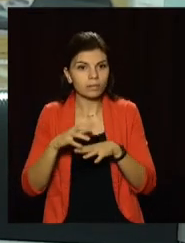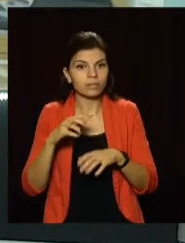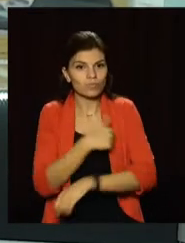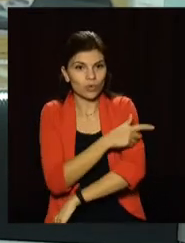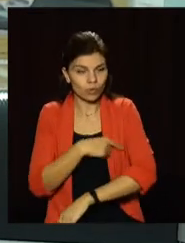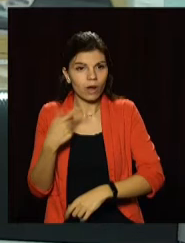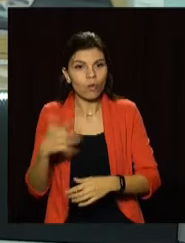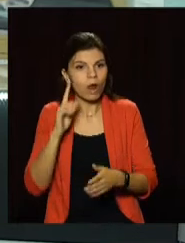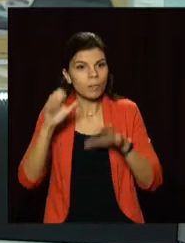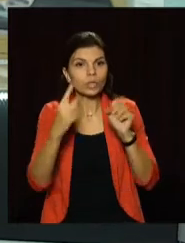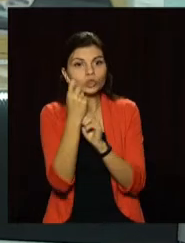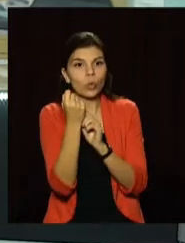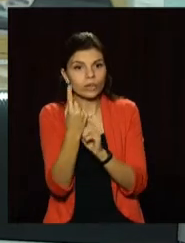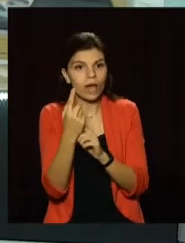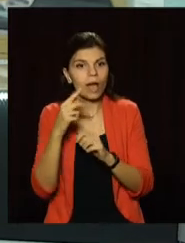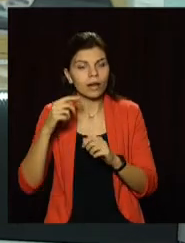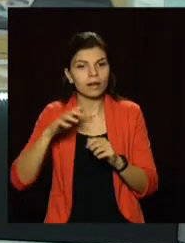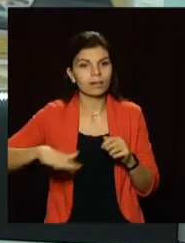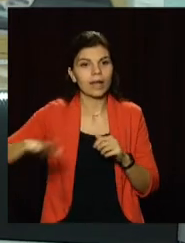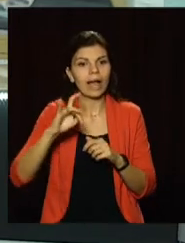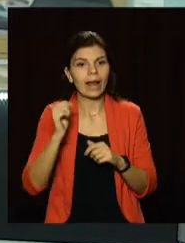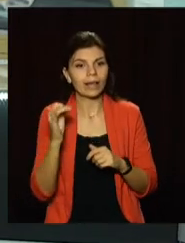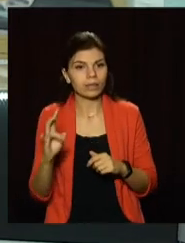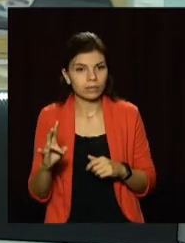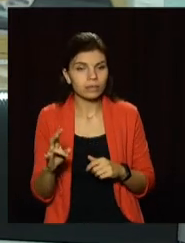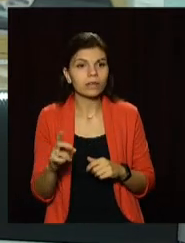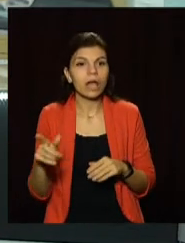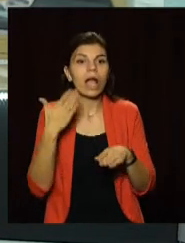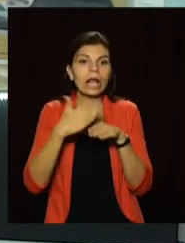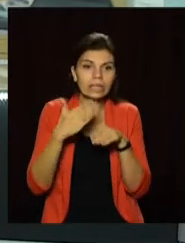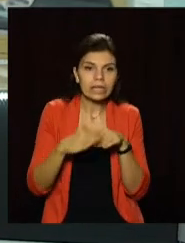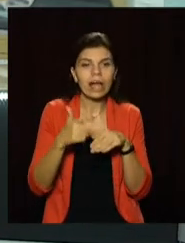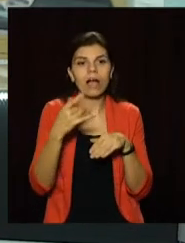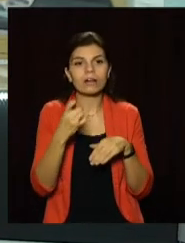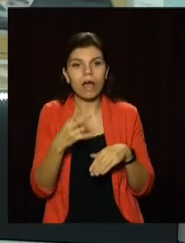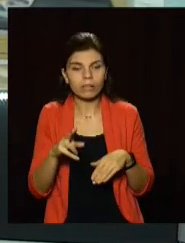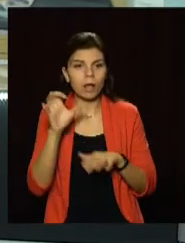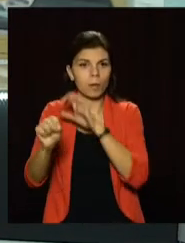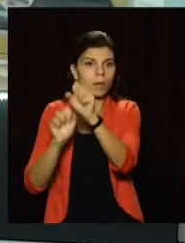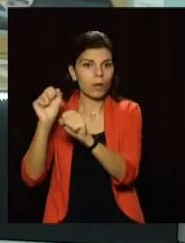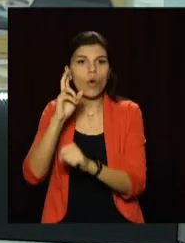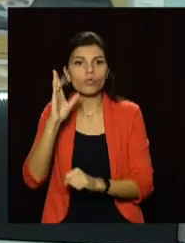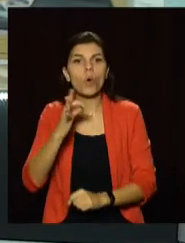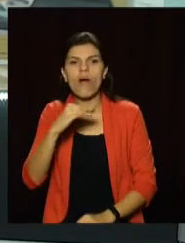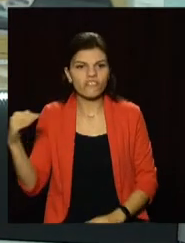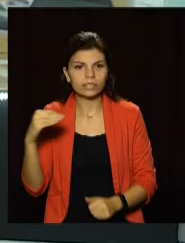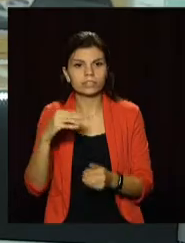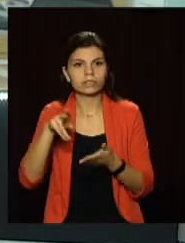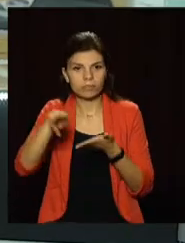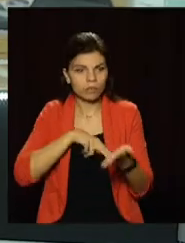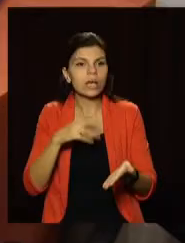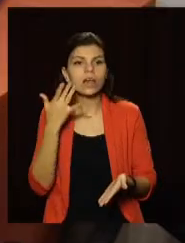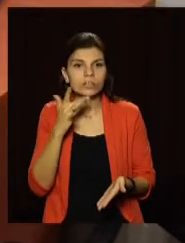вже 111 країн. Допомога передбачає гранти та кредити на покупку вакцин, які будуть офіційно сертифіковані у